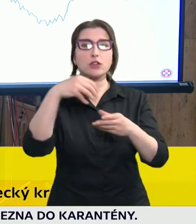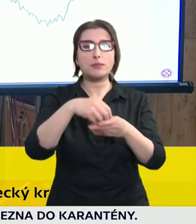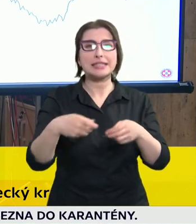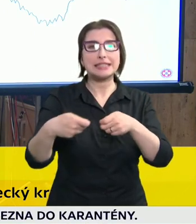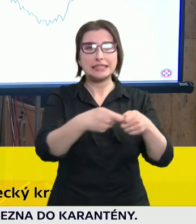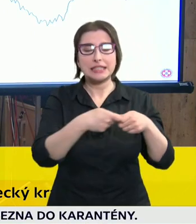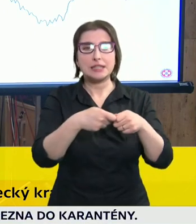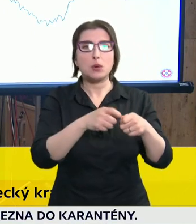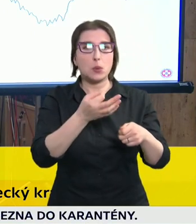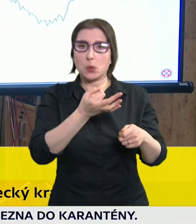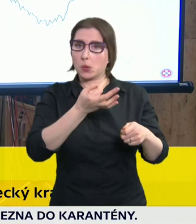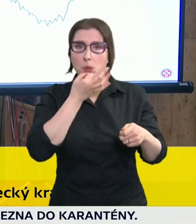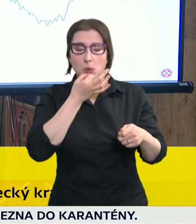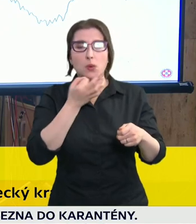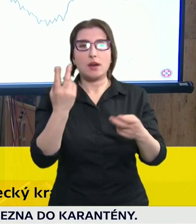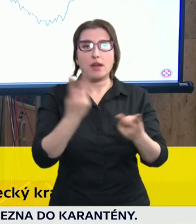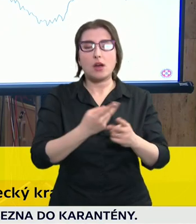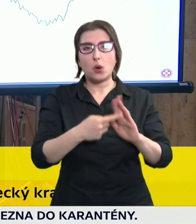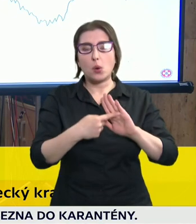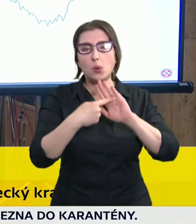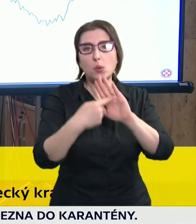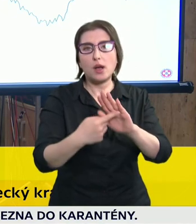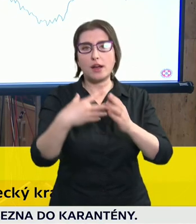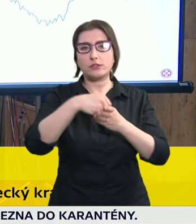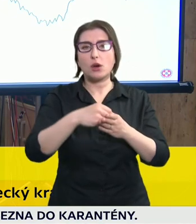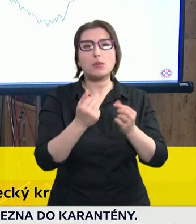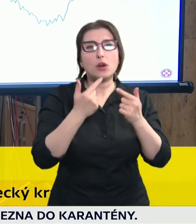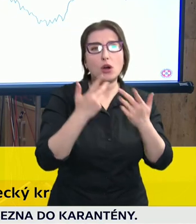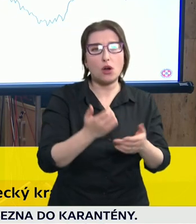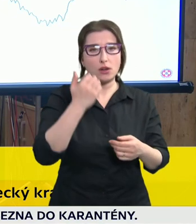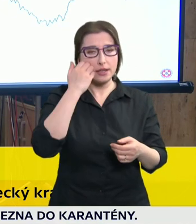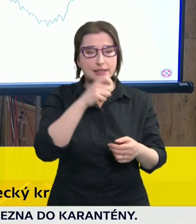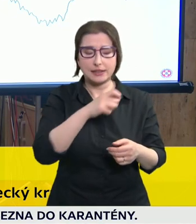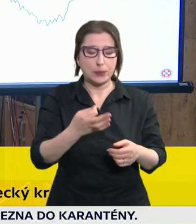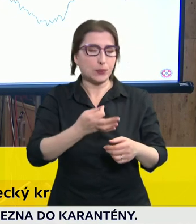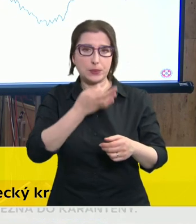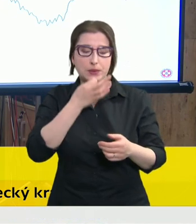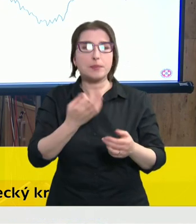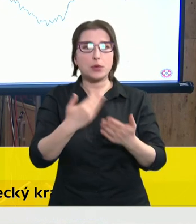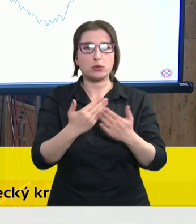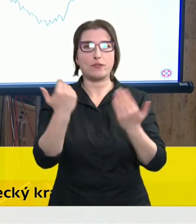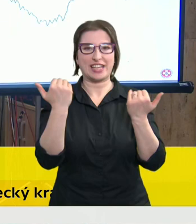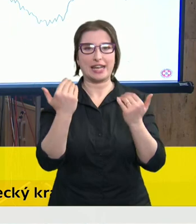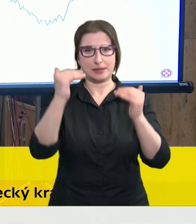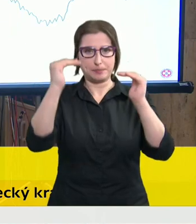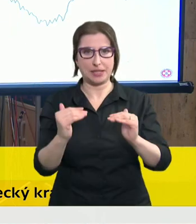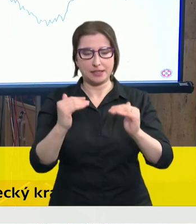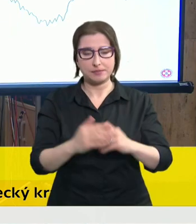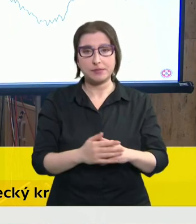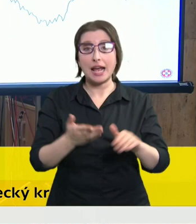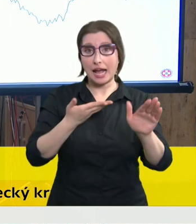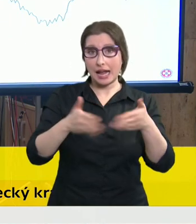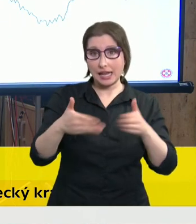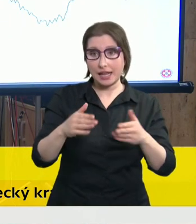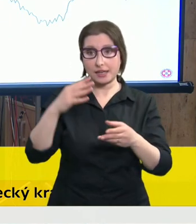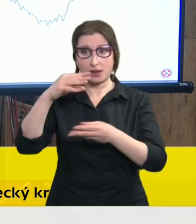že nedokázali vykazovat průběžně počty hospitalizovaných. A když se podíváte na ten lednový a únorový trend, je